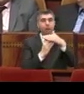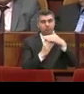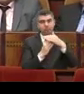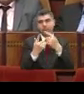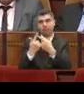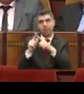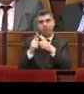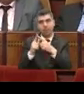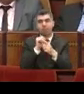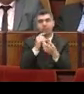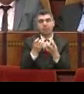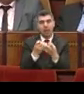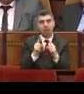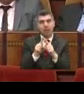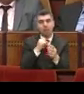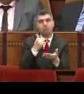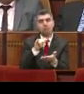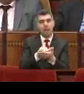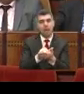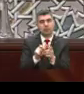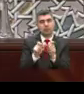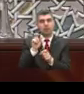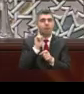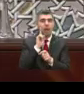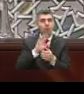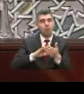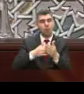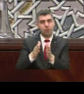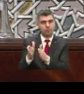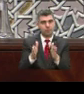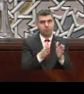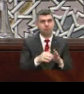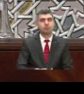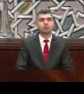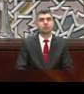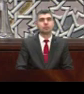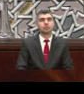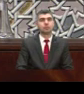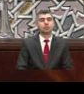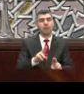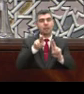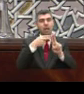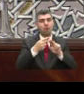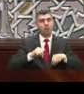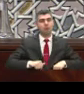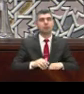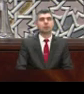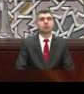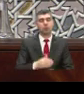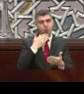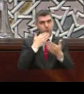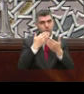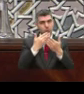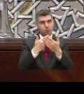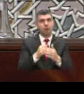هذه وفقدان هذه النساء؟ شكرا. شكرا السيدة النائبة. السيد الوزير جوابكم. شكرا السيدة